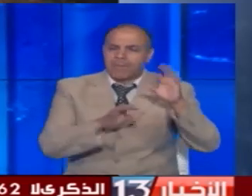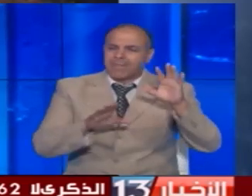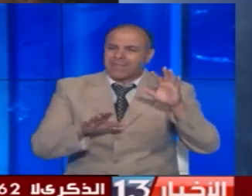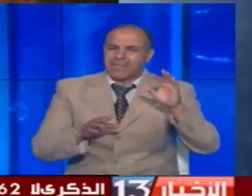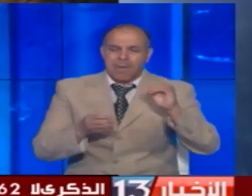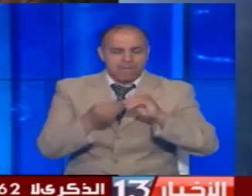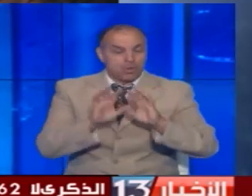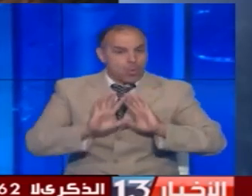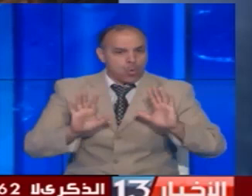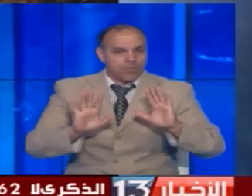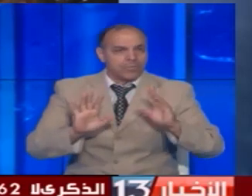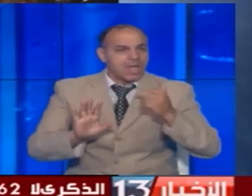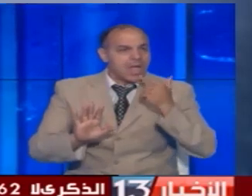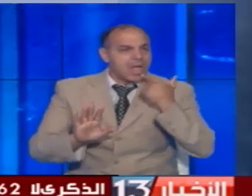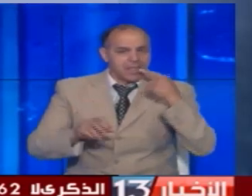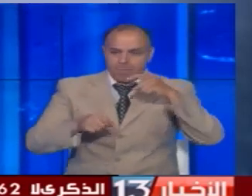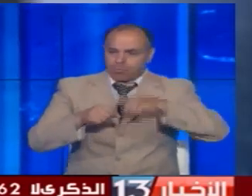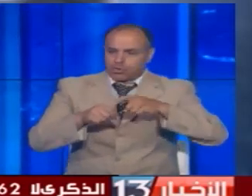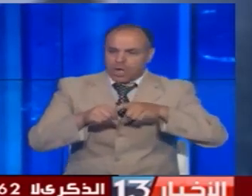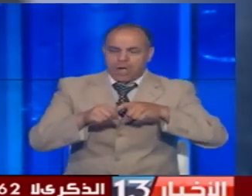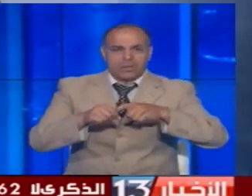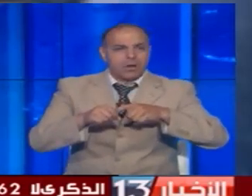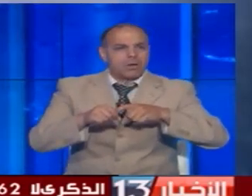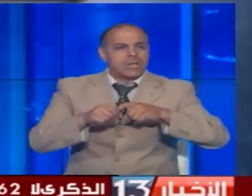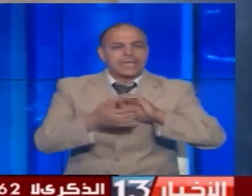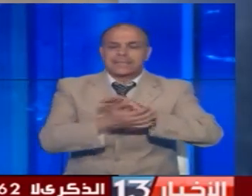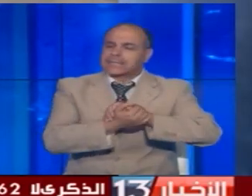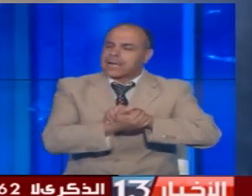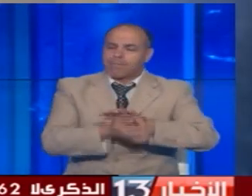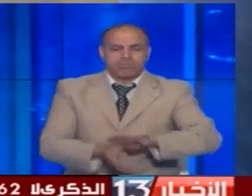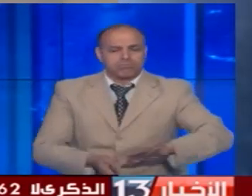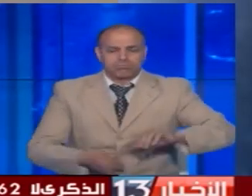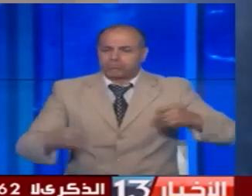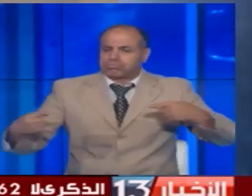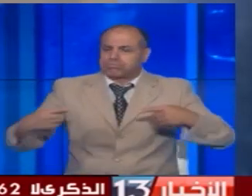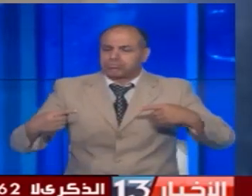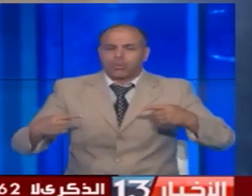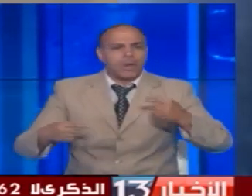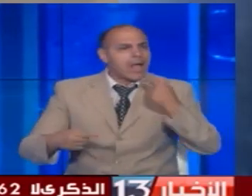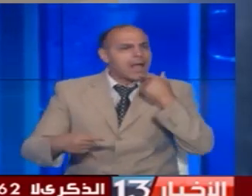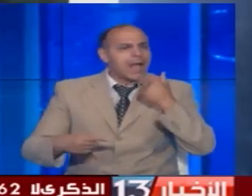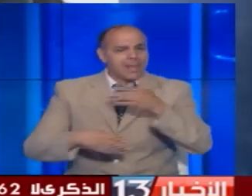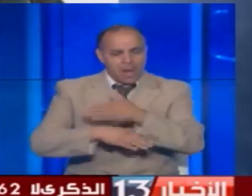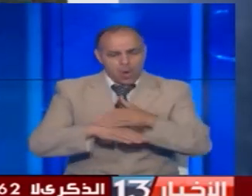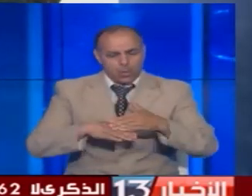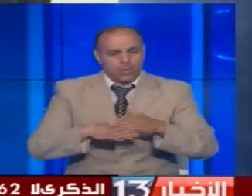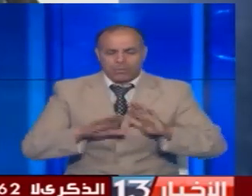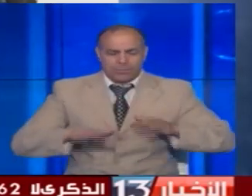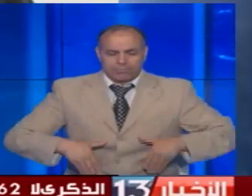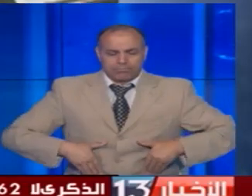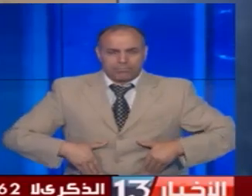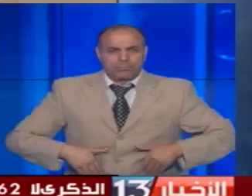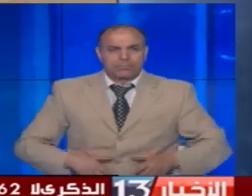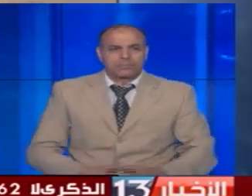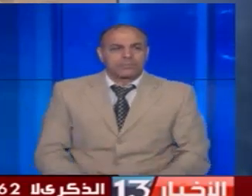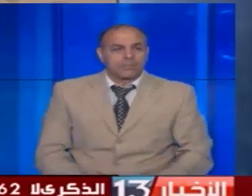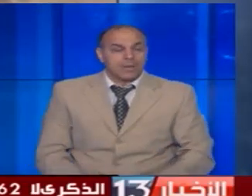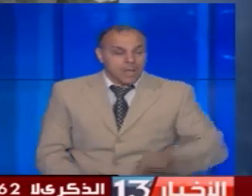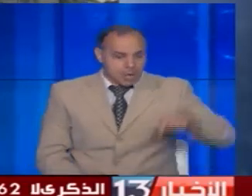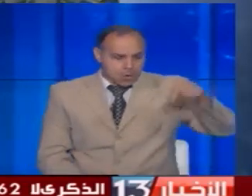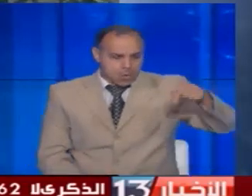الوطن من خلال مساهمته في إحلال السلام في بؤر القتال وميادين الحروب الأهلية.